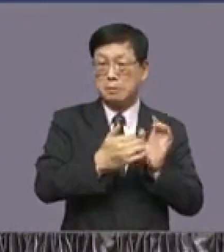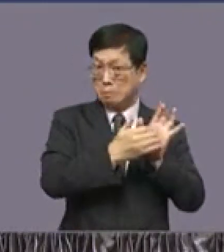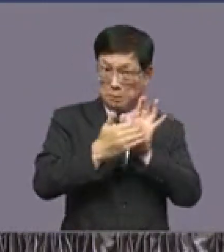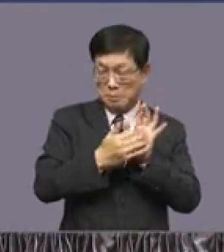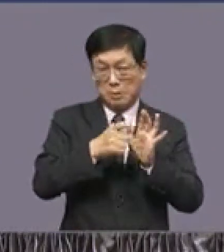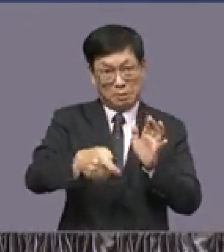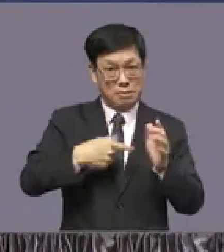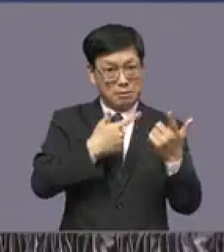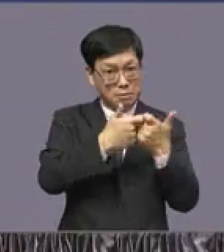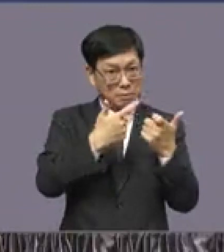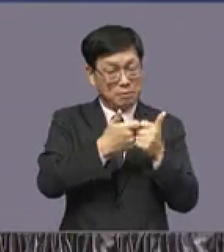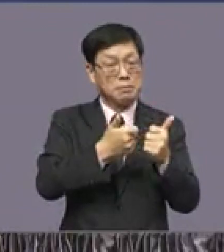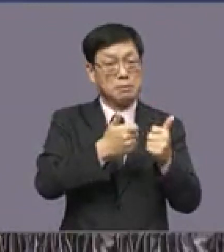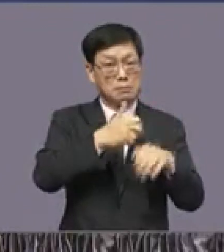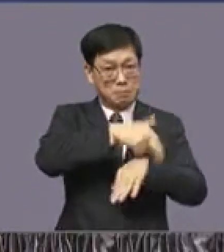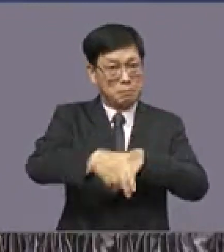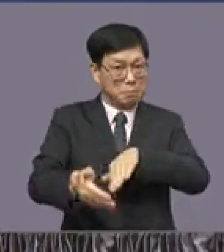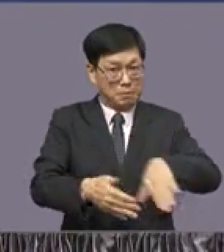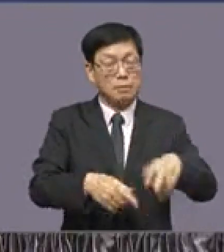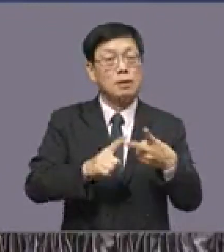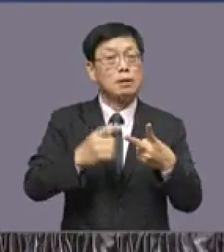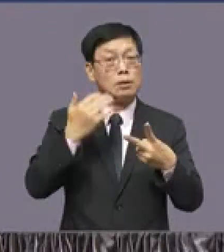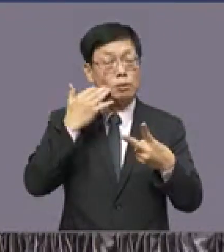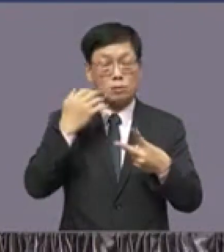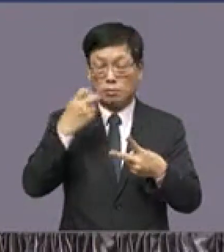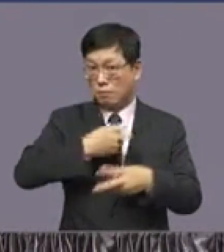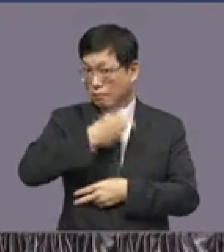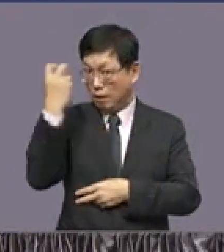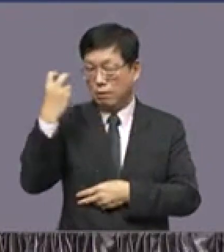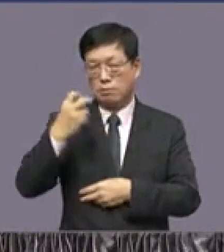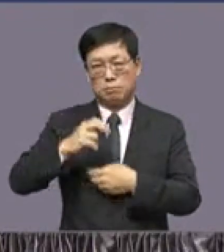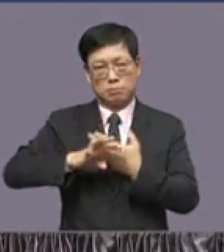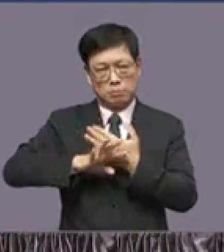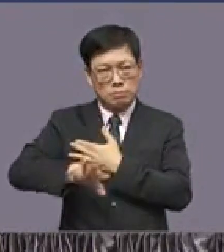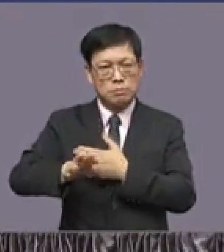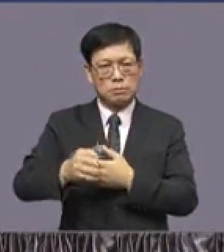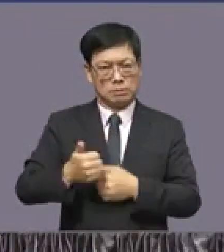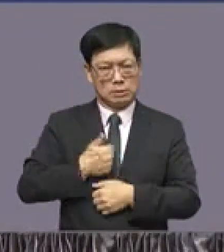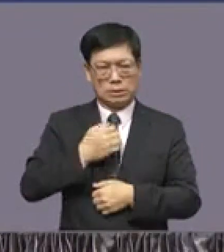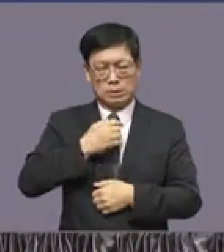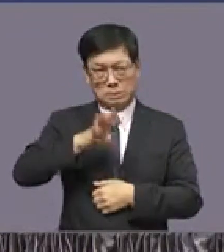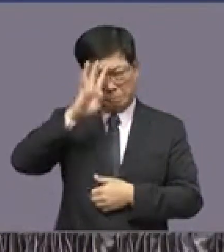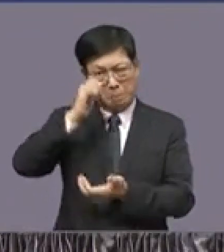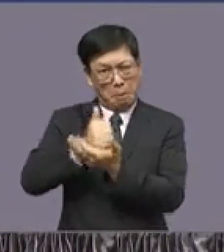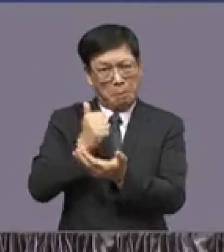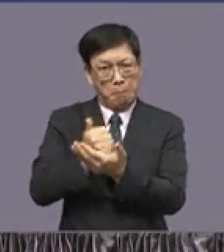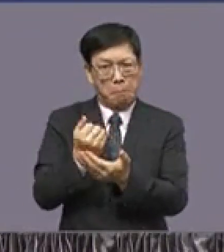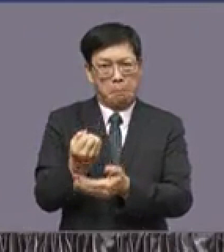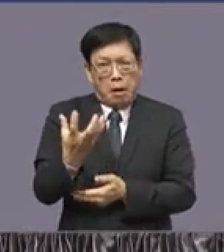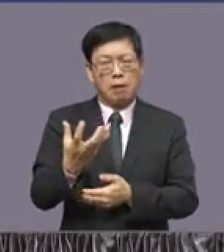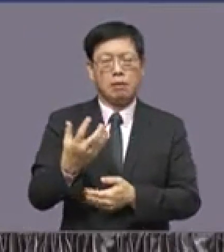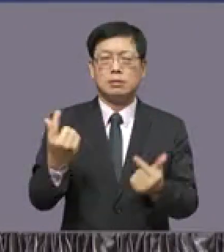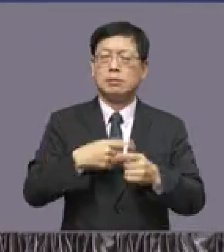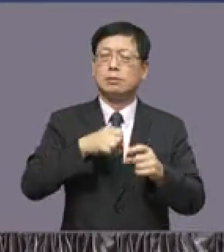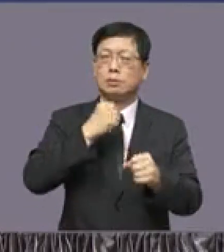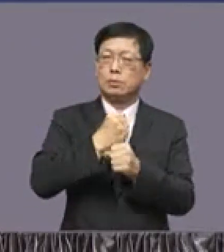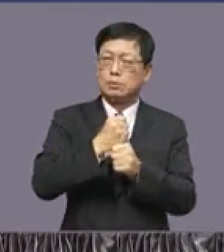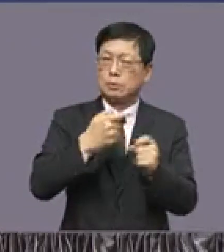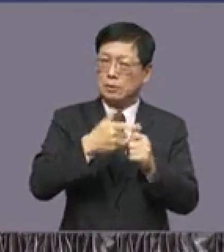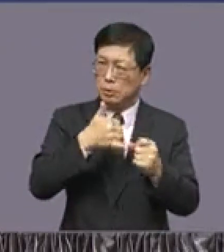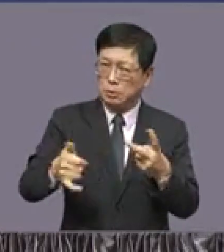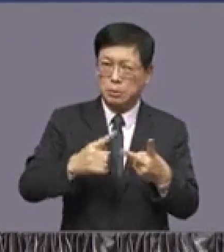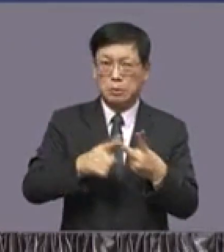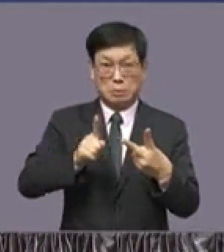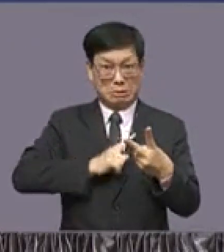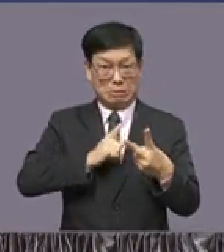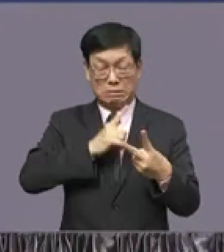措施之外，万一如果发现有相对的一些确诊个案，不论是在工作人员或者是在